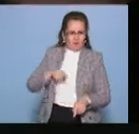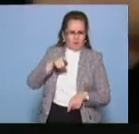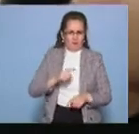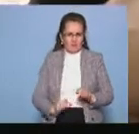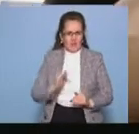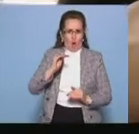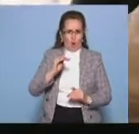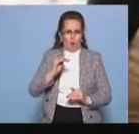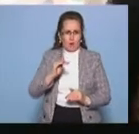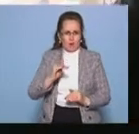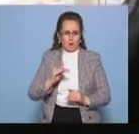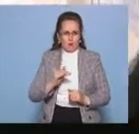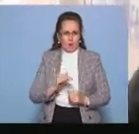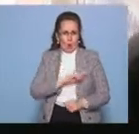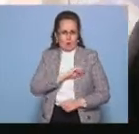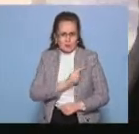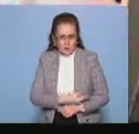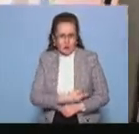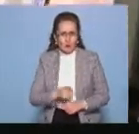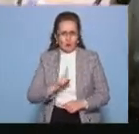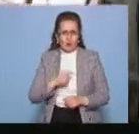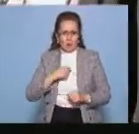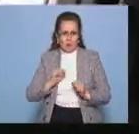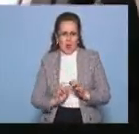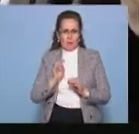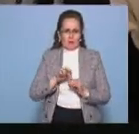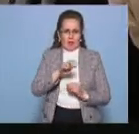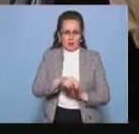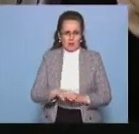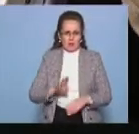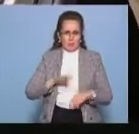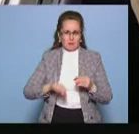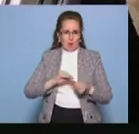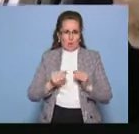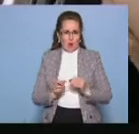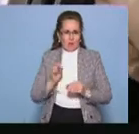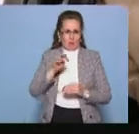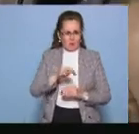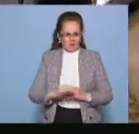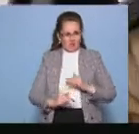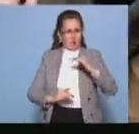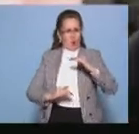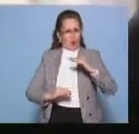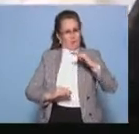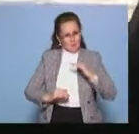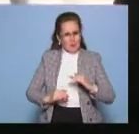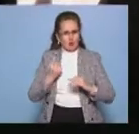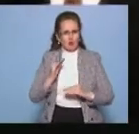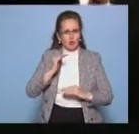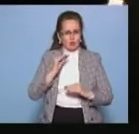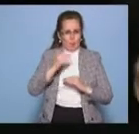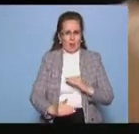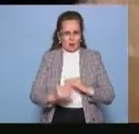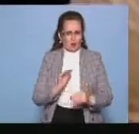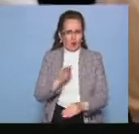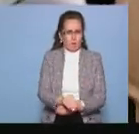нужны достаточно серьезные усилия для того, чтобы я могла без усилий подняться. Поэтому хотелось бы, чтобы